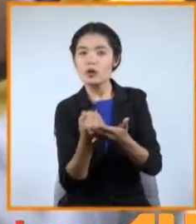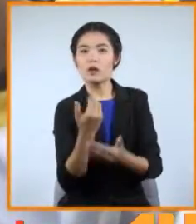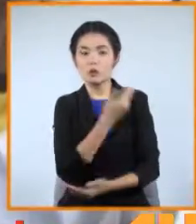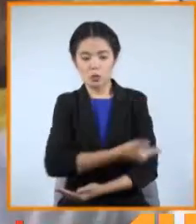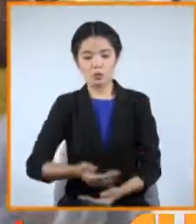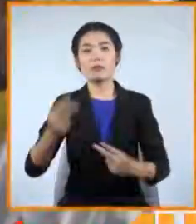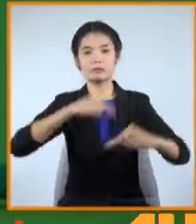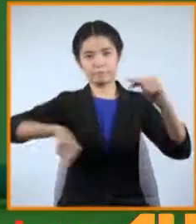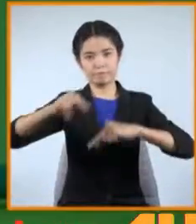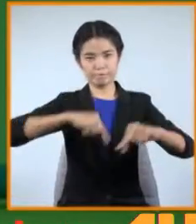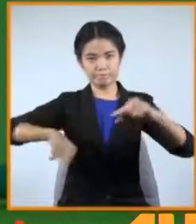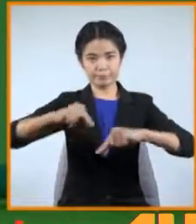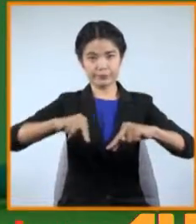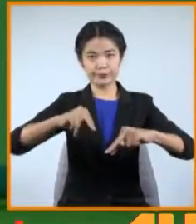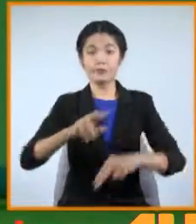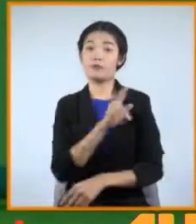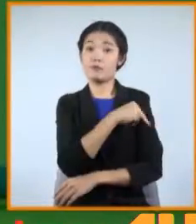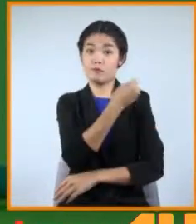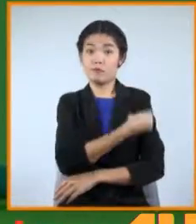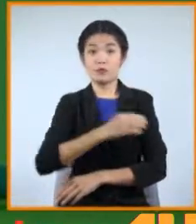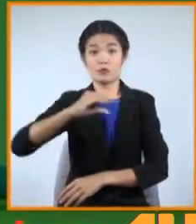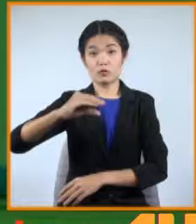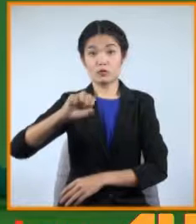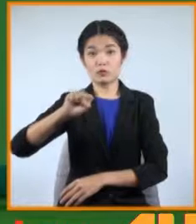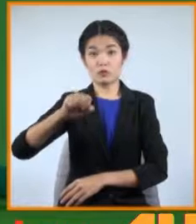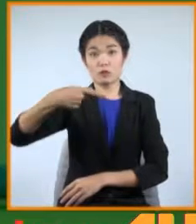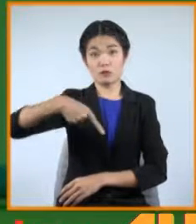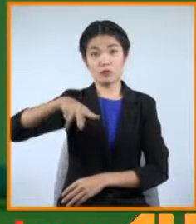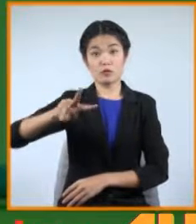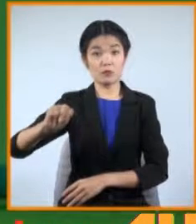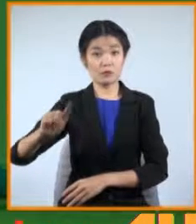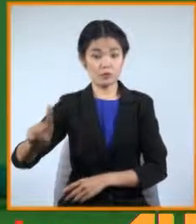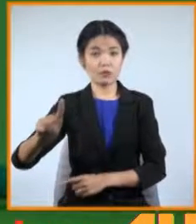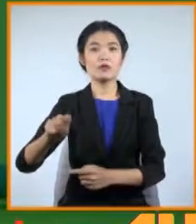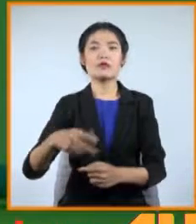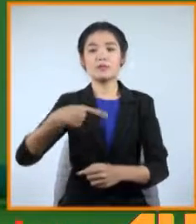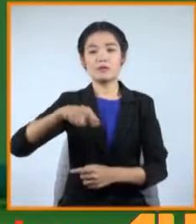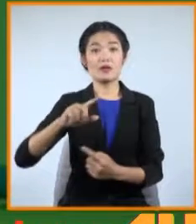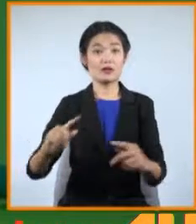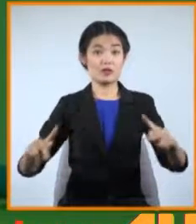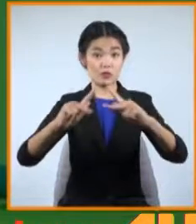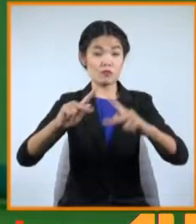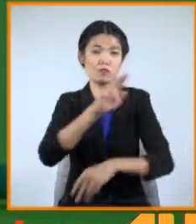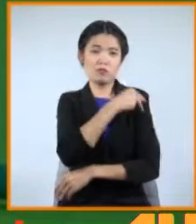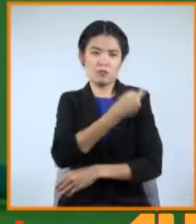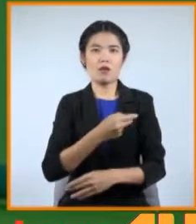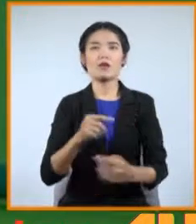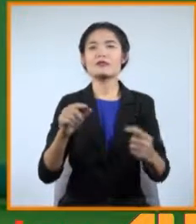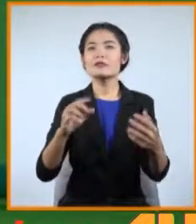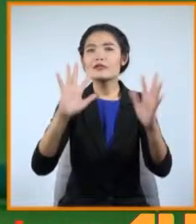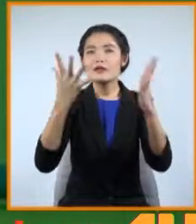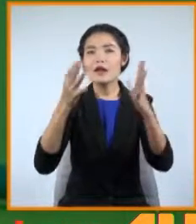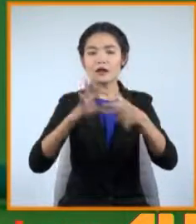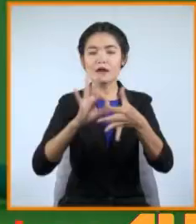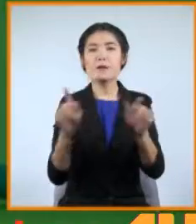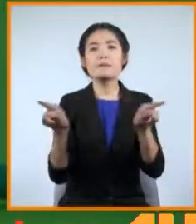ใจไว้ด้วยนะคะส่วนในแพทย์โสภณเมฆทนปลัดกระทรวงสาธารณสุขระบุว่าการเชียร์กีฬาก็เหมือนกับการออกกำลังกายค่ะเพราะว่า